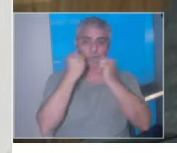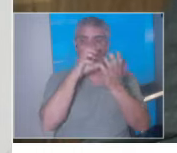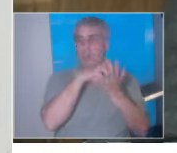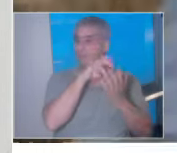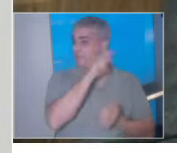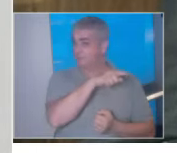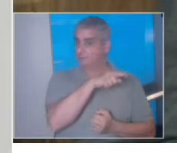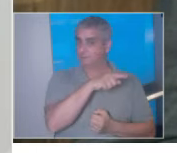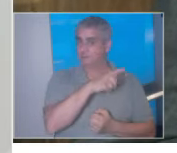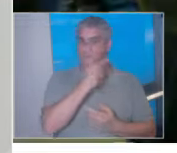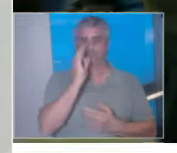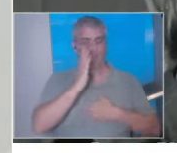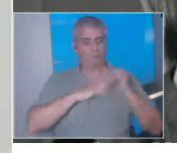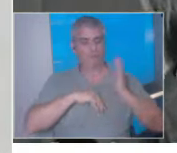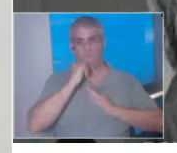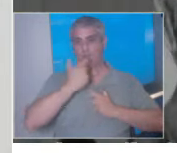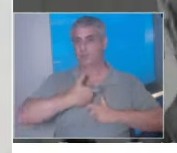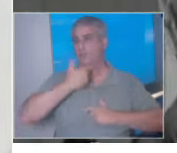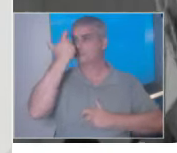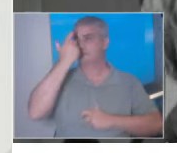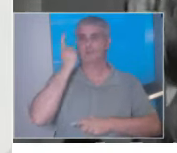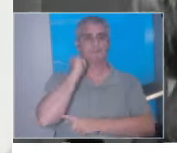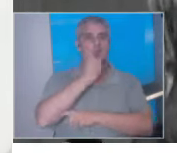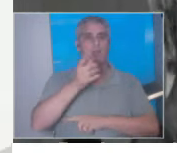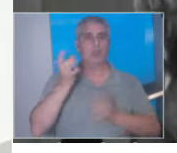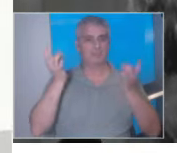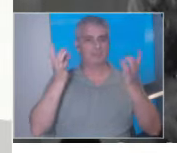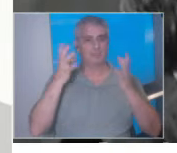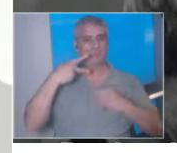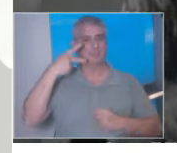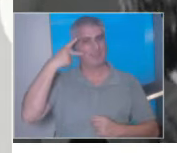למרכז, לבנות את הילטון